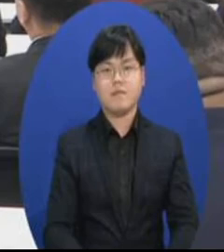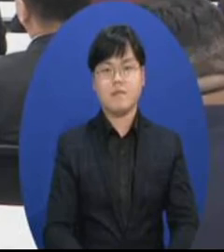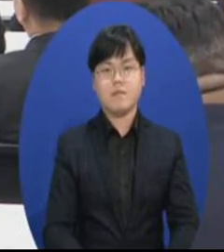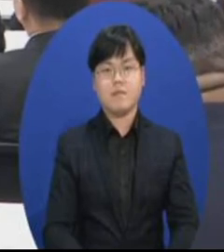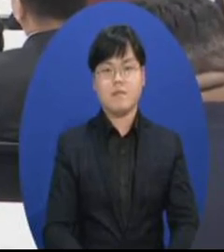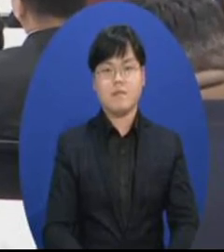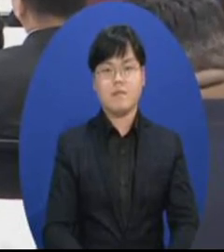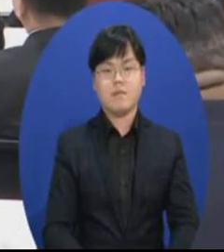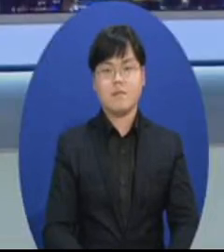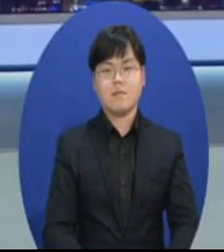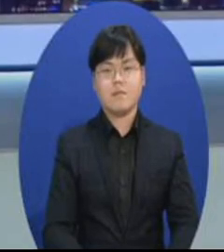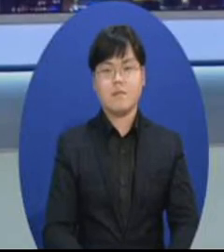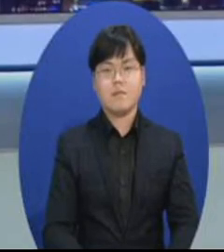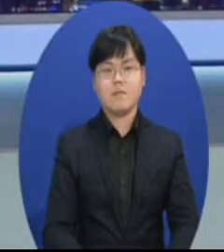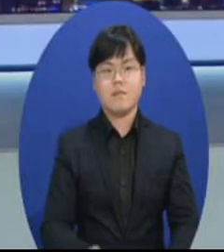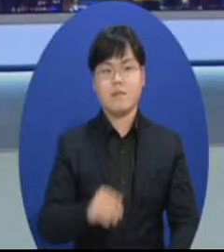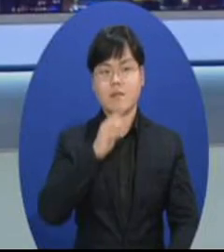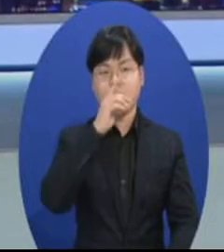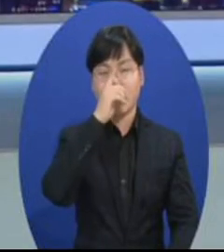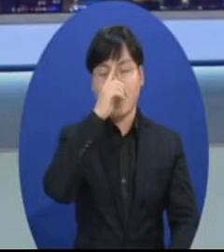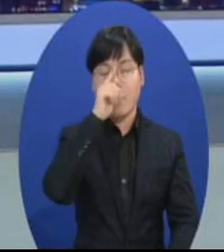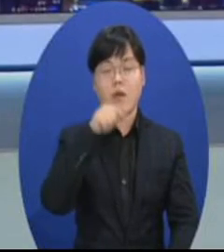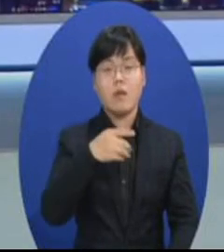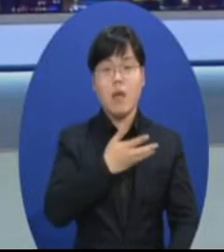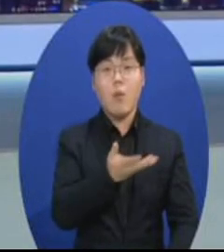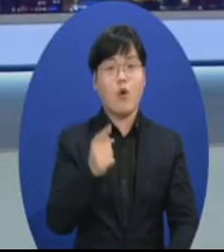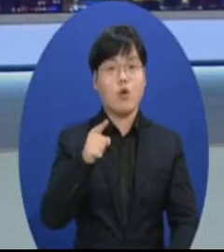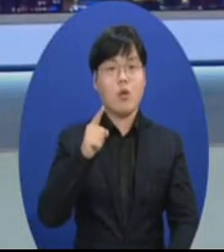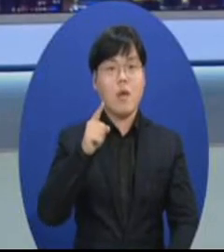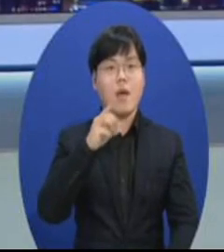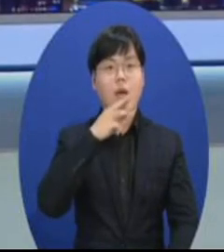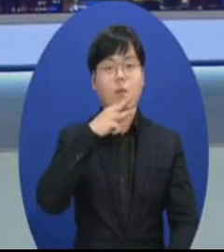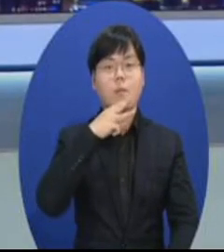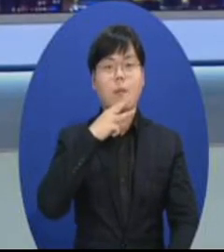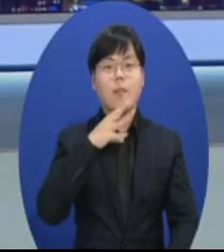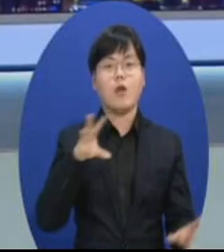Одоо үзвч та бүхэнд өнөөдөр болсон зарим үйл явдлын мэдээллийг